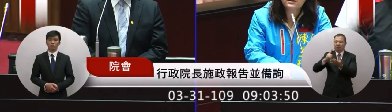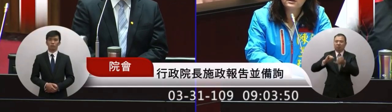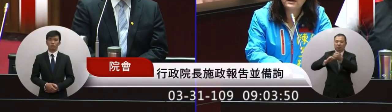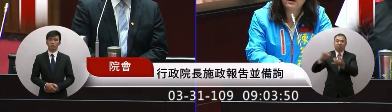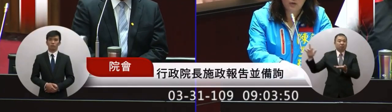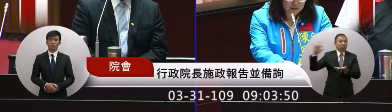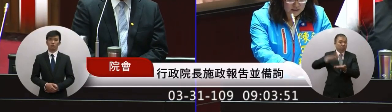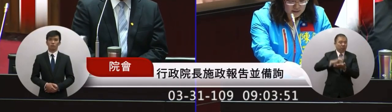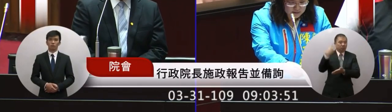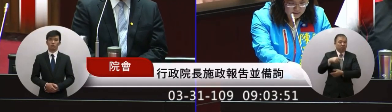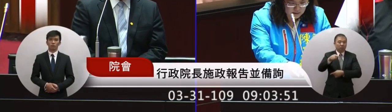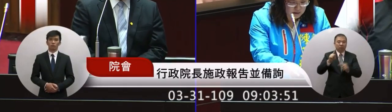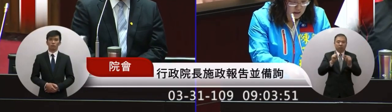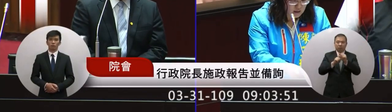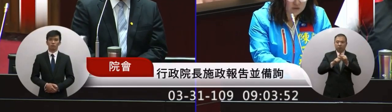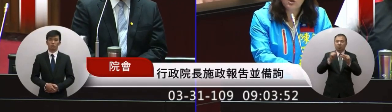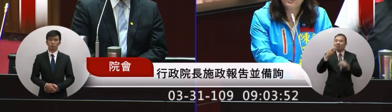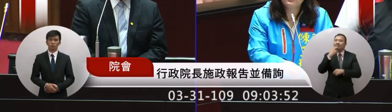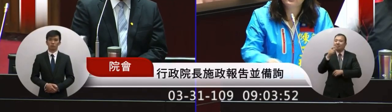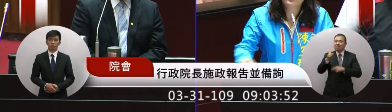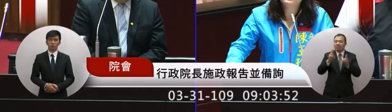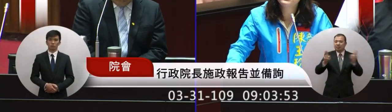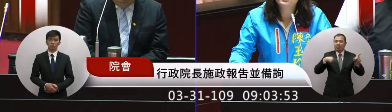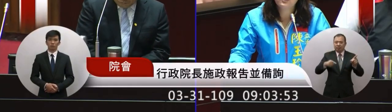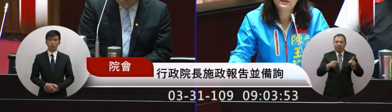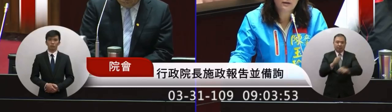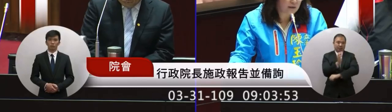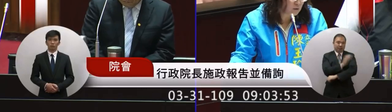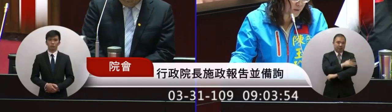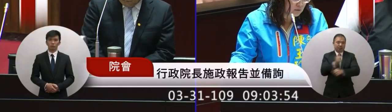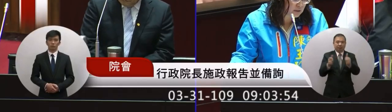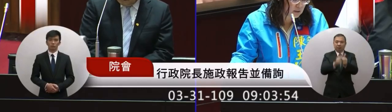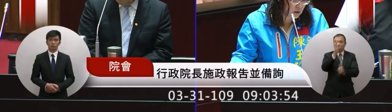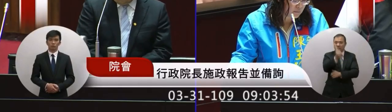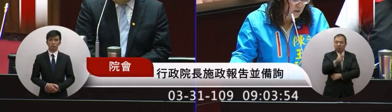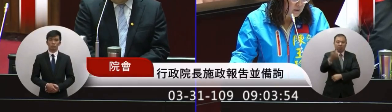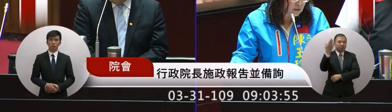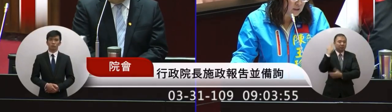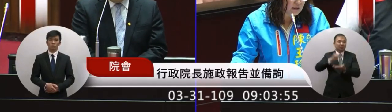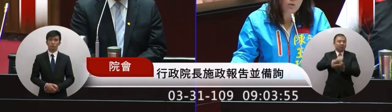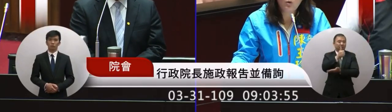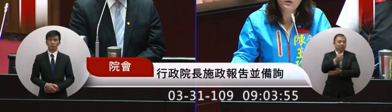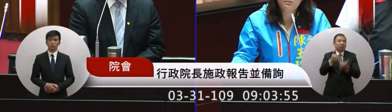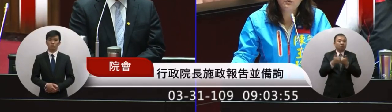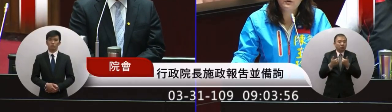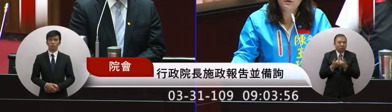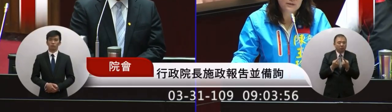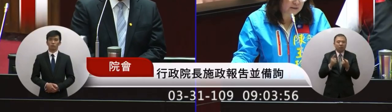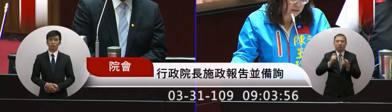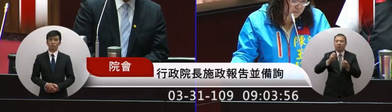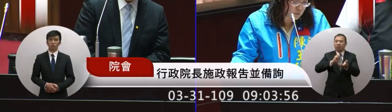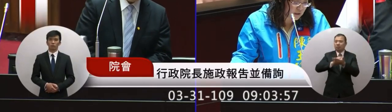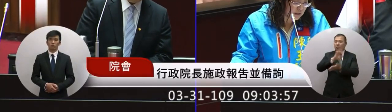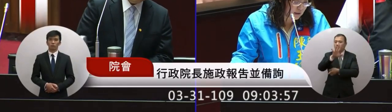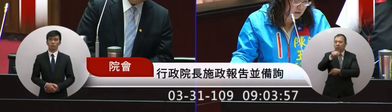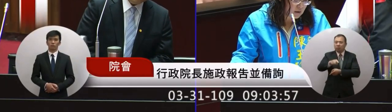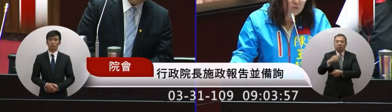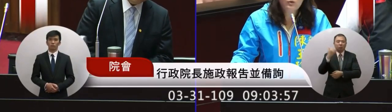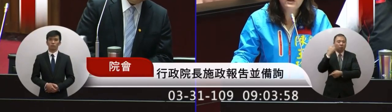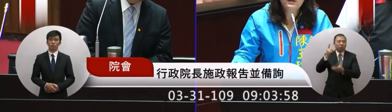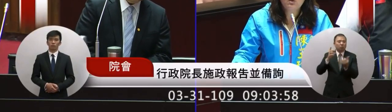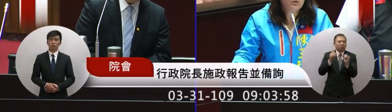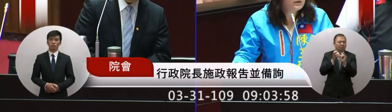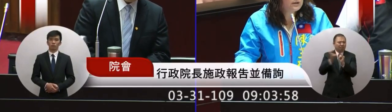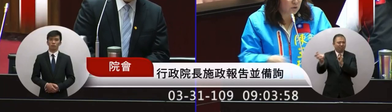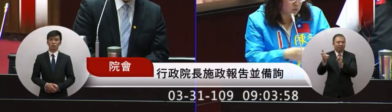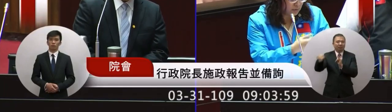宗彦次长哈，他在这个29号呢有一个记者会上，他有表示哈，这个离岛国人的部分哦，暂时不回离岛。